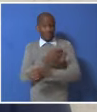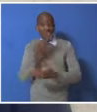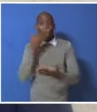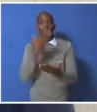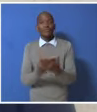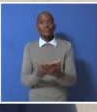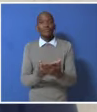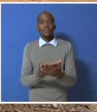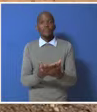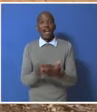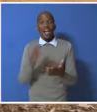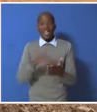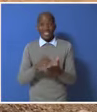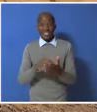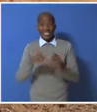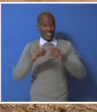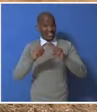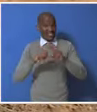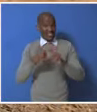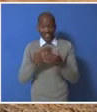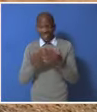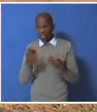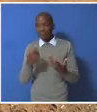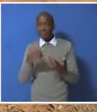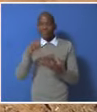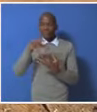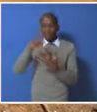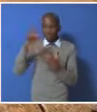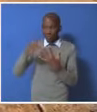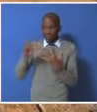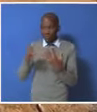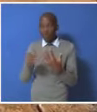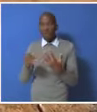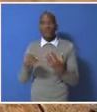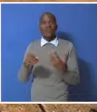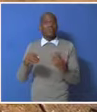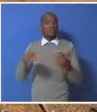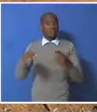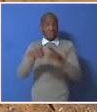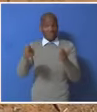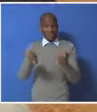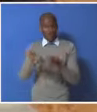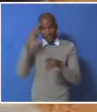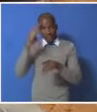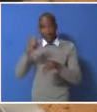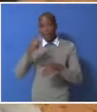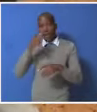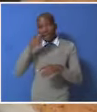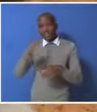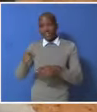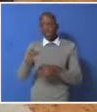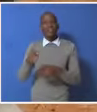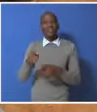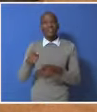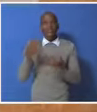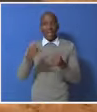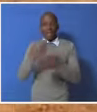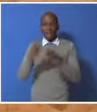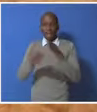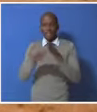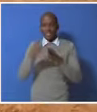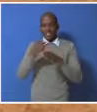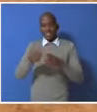green technology. Madirelo ka a re a tlhophileng a one a biogas re tlhophile a tsang lobaka